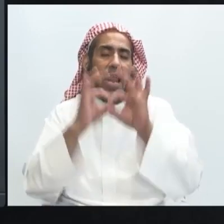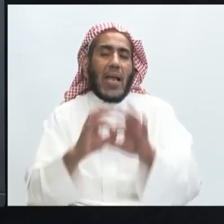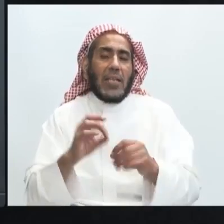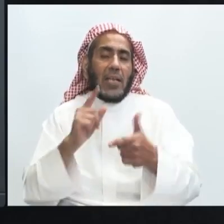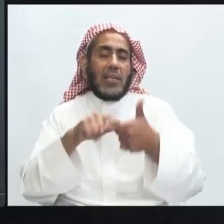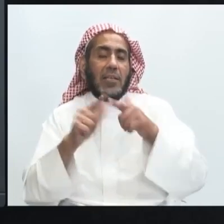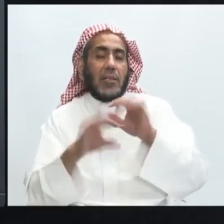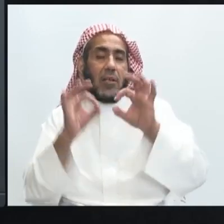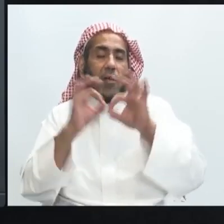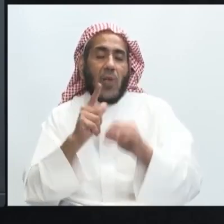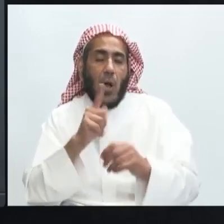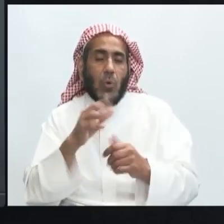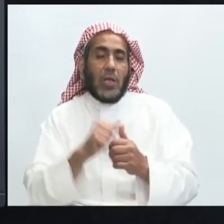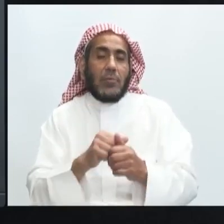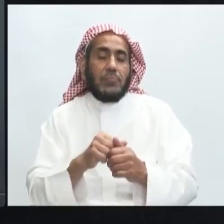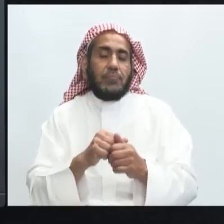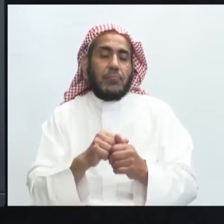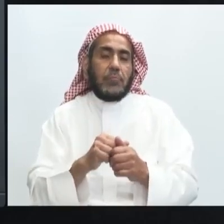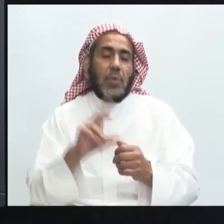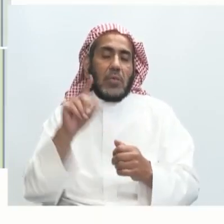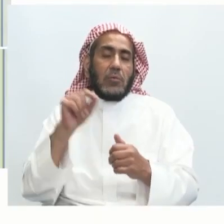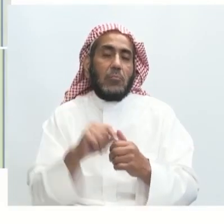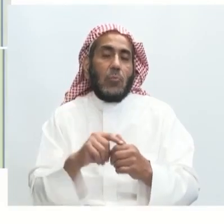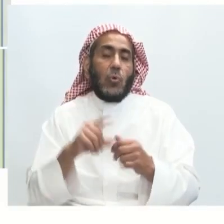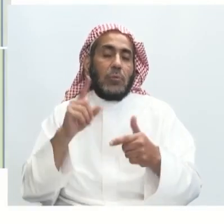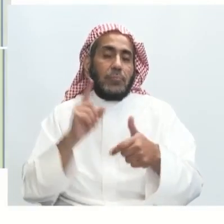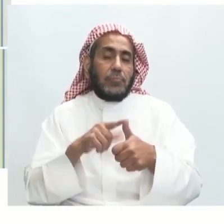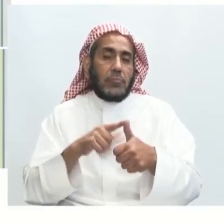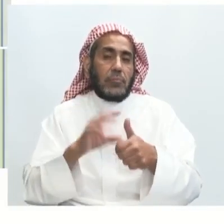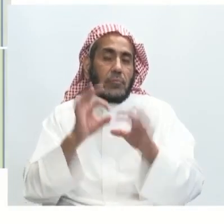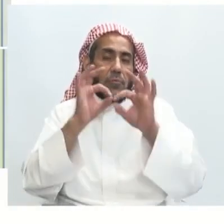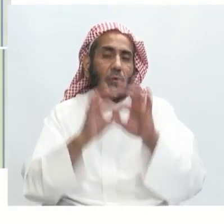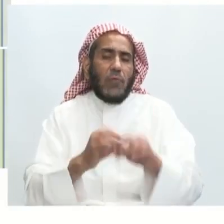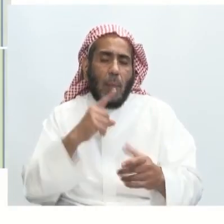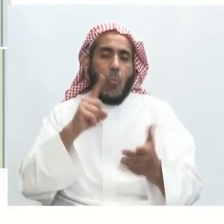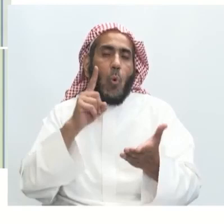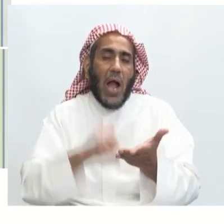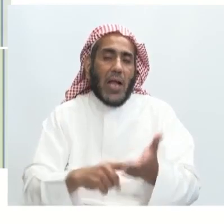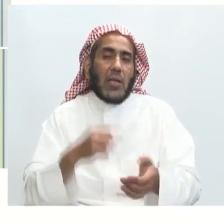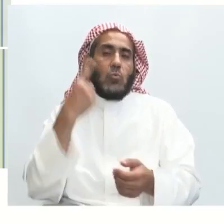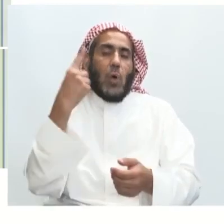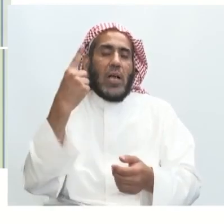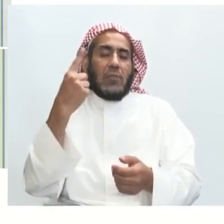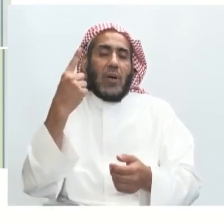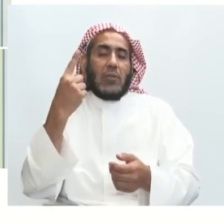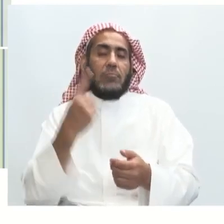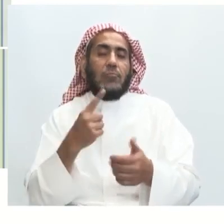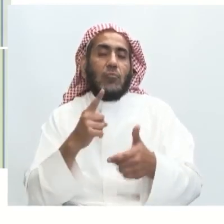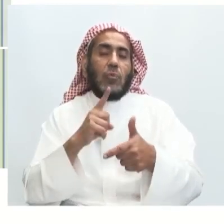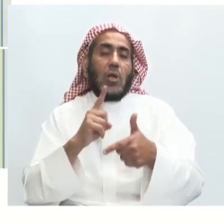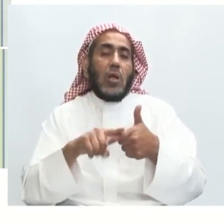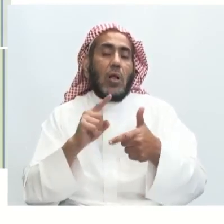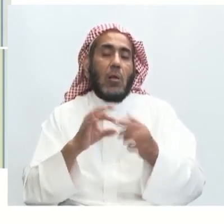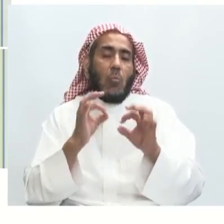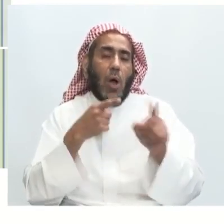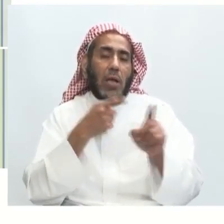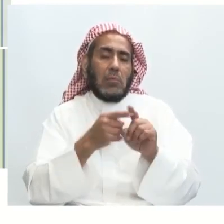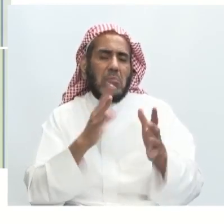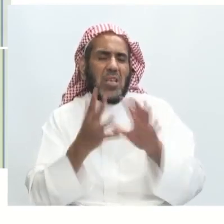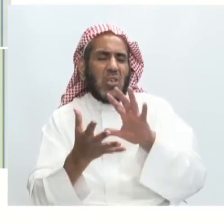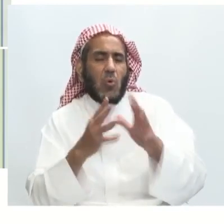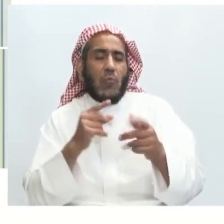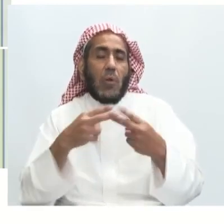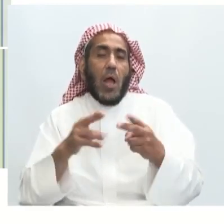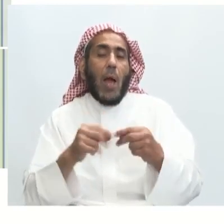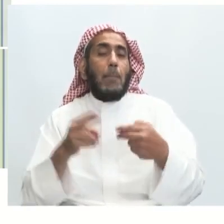في قوله تعالى احسنتم هنا في الايه الاولى بها مؤكد واحد فقط لا يلول بها مؤكد واحد ولكن المخاطب يشك في